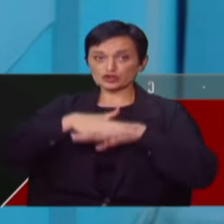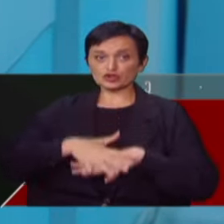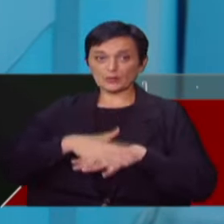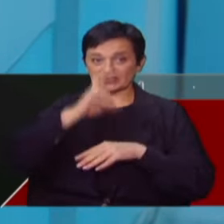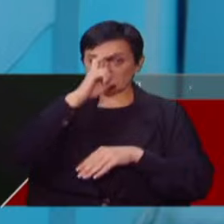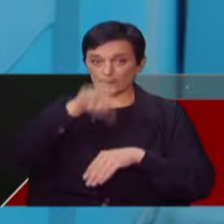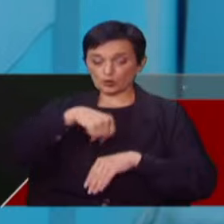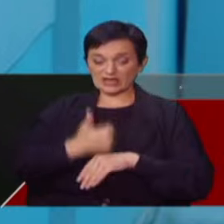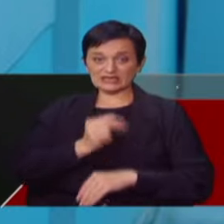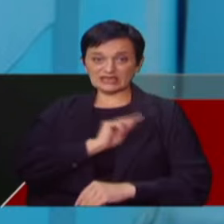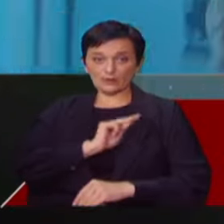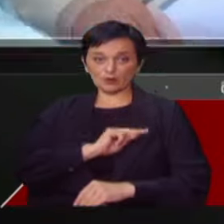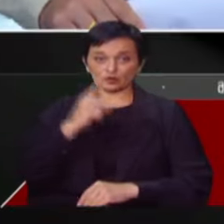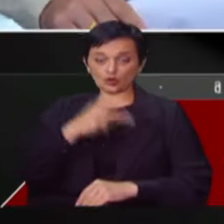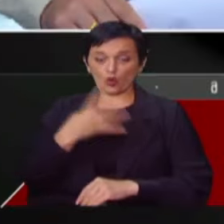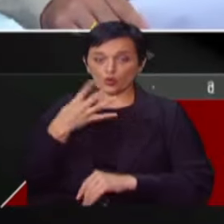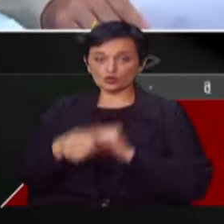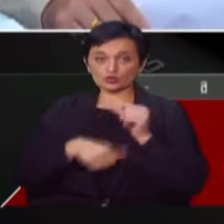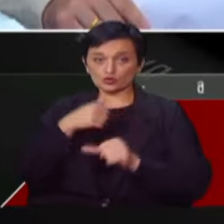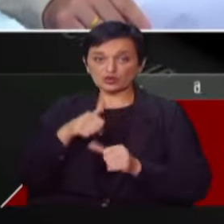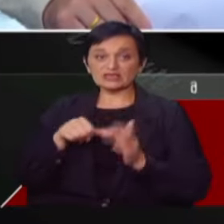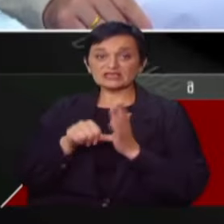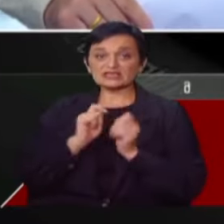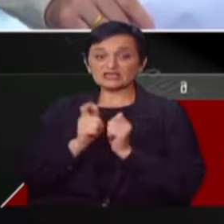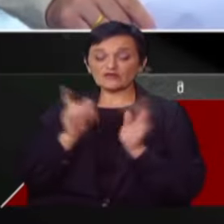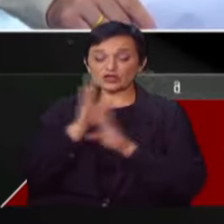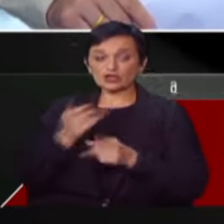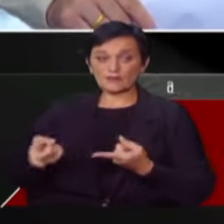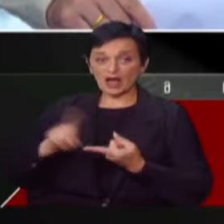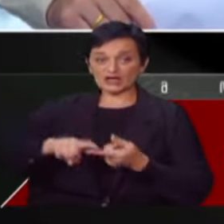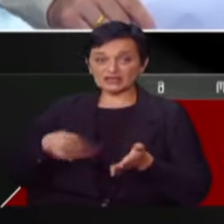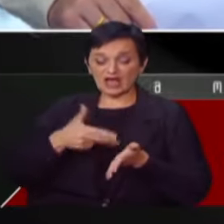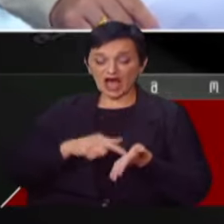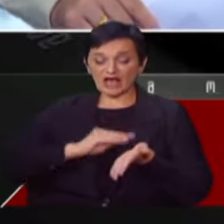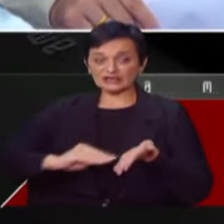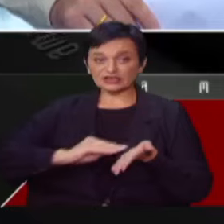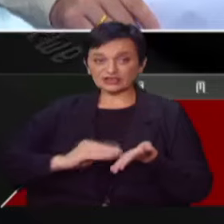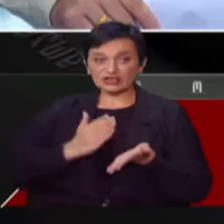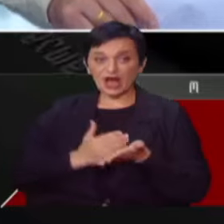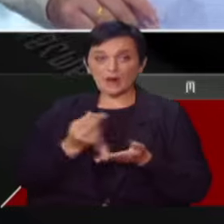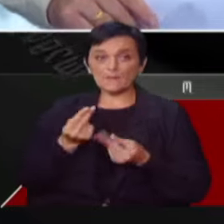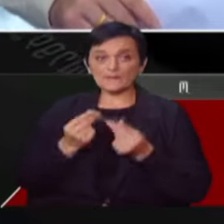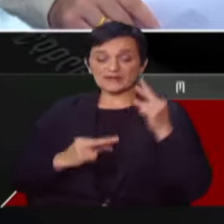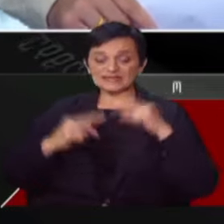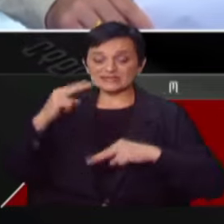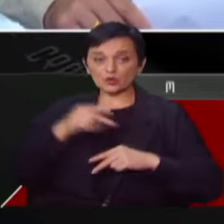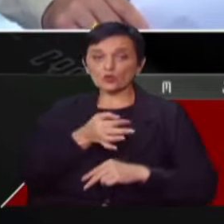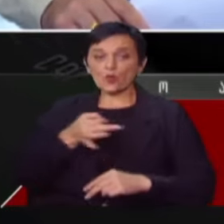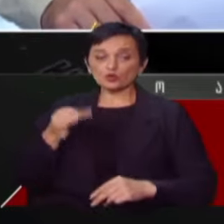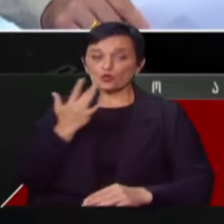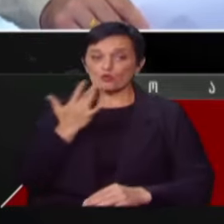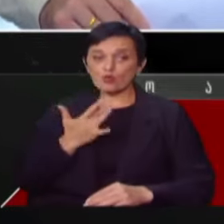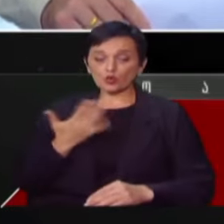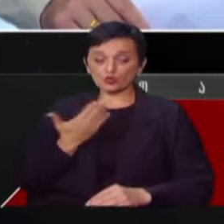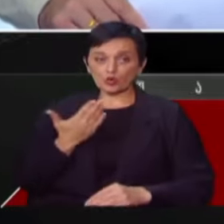Shtatebis sakhamtsipo departamentis 2024 tslis sainvestitsio klimatis shesakheb angarishi nakhsenebia fiskaluri da monetaruli